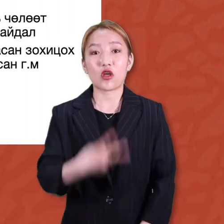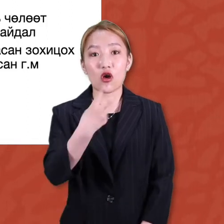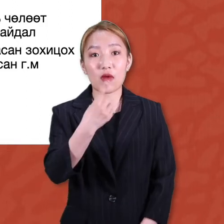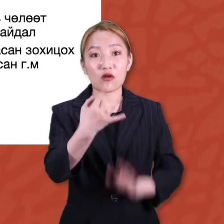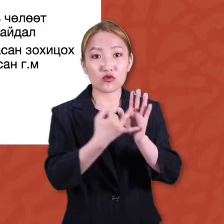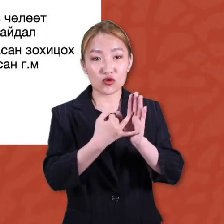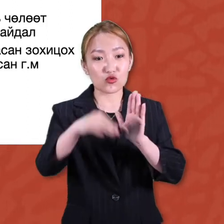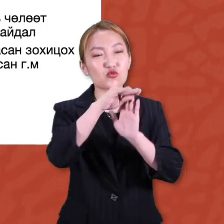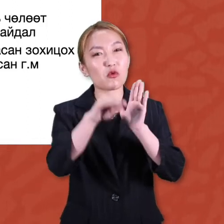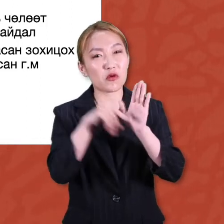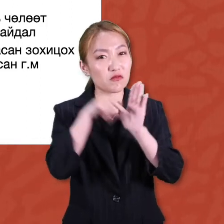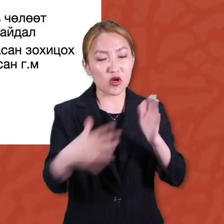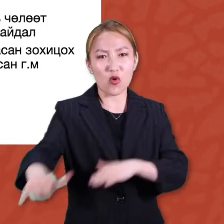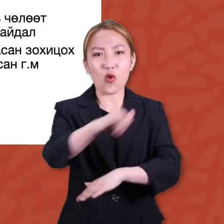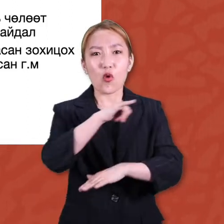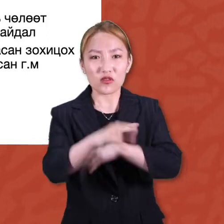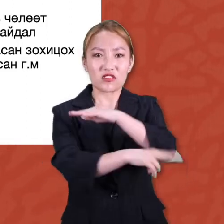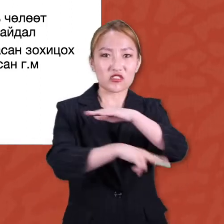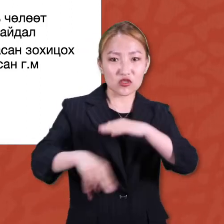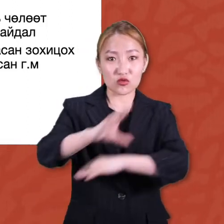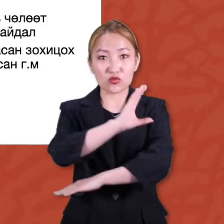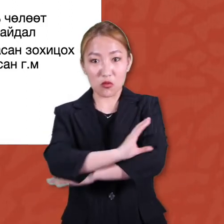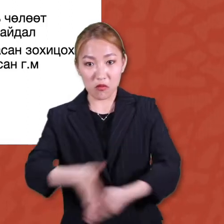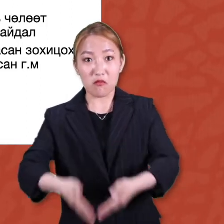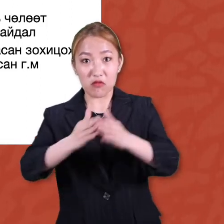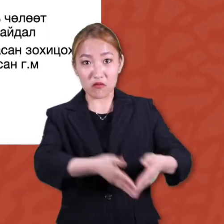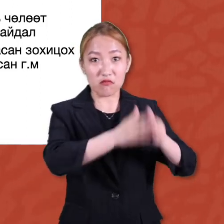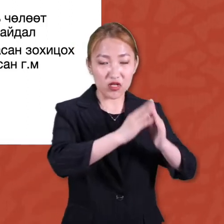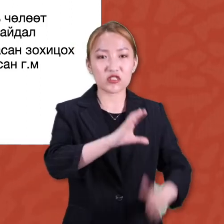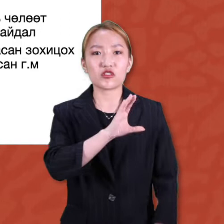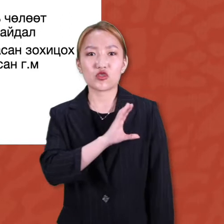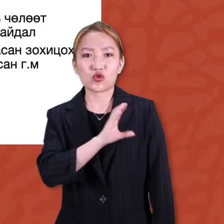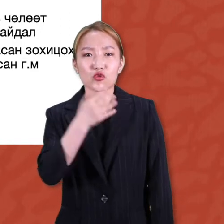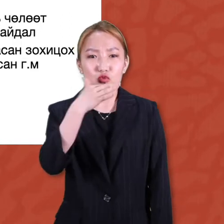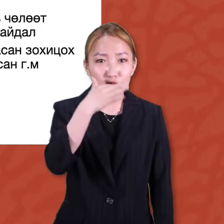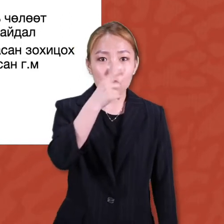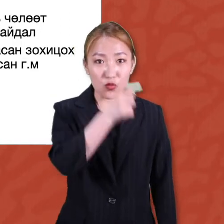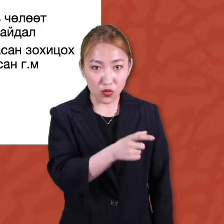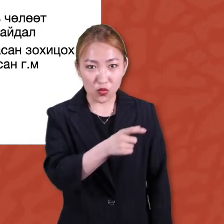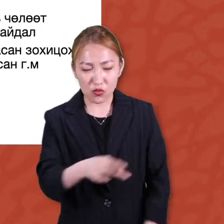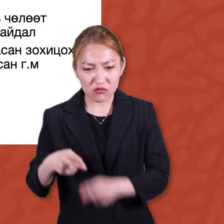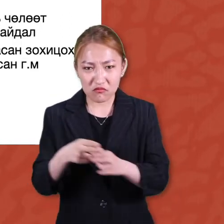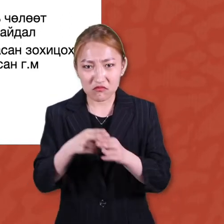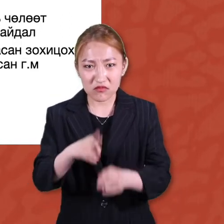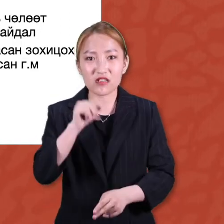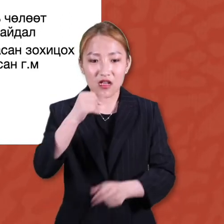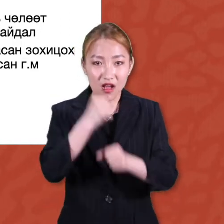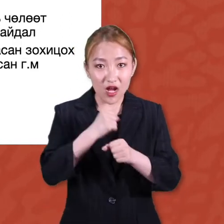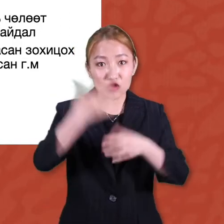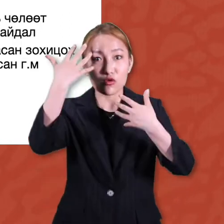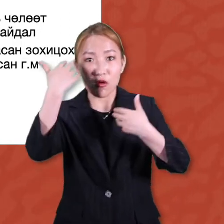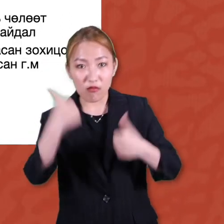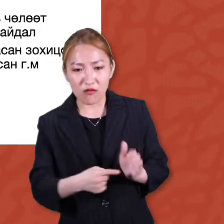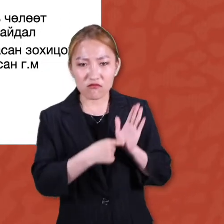2017 оны журамд Улсын Цэцэрлэг сургууль байгуулгад сэтгэл зүй, сургам хүмүүжүүлэх зүйн тусламжийг зохион байгуулах,